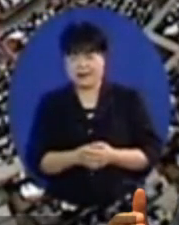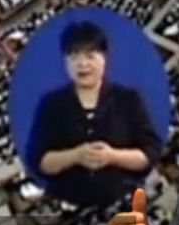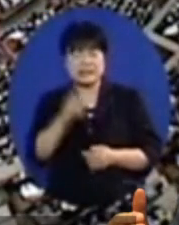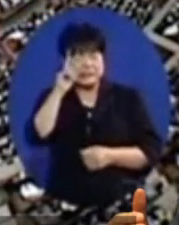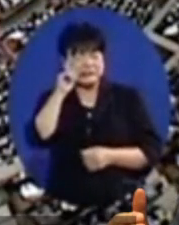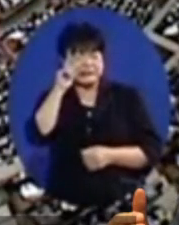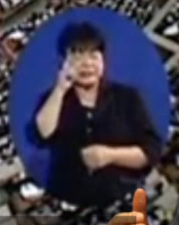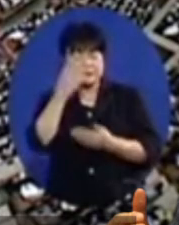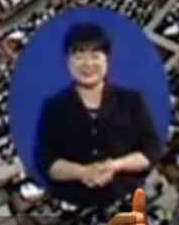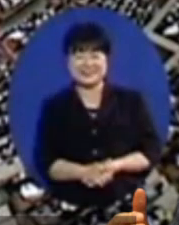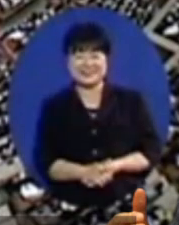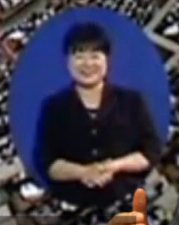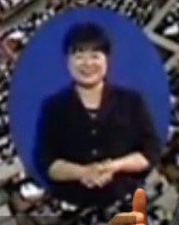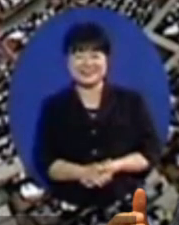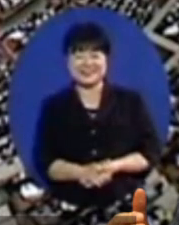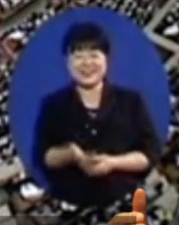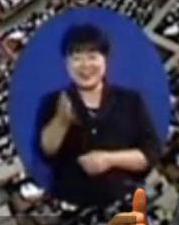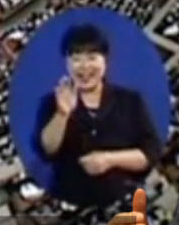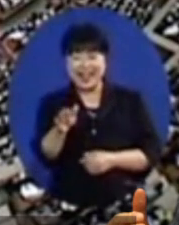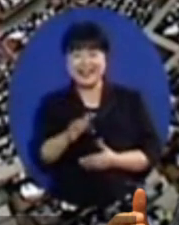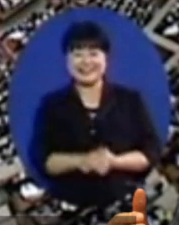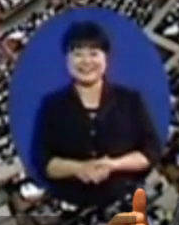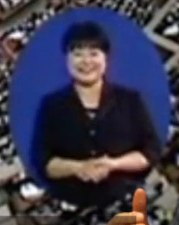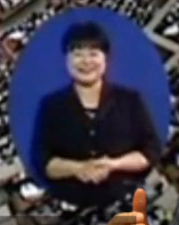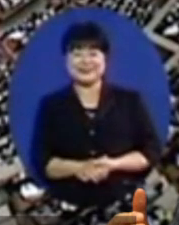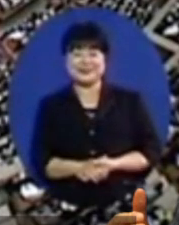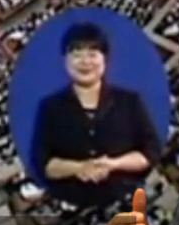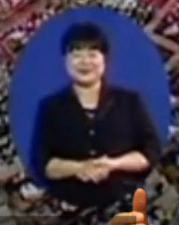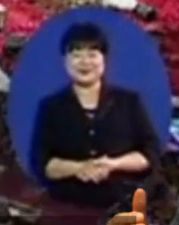스트레스의 근본이라는 것입니다. 그런데